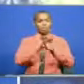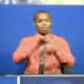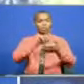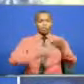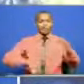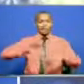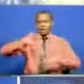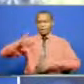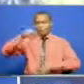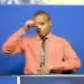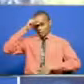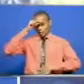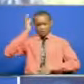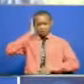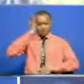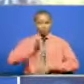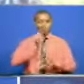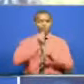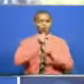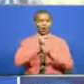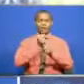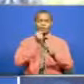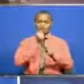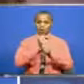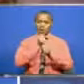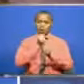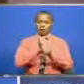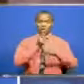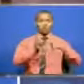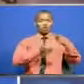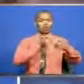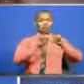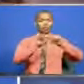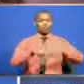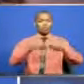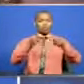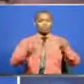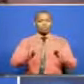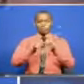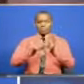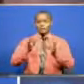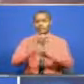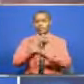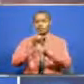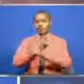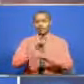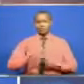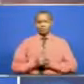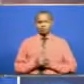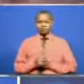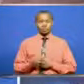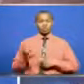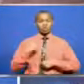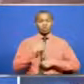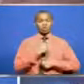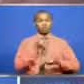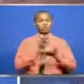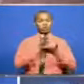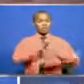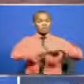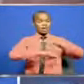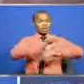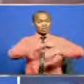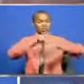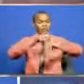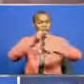zitajaribu kushughulikia yale yatakayowezekana. Sisi tunapambana nao tuone kwamba wakifanya kazi